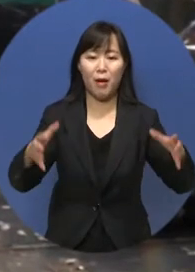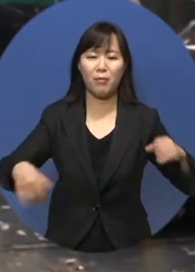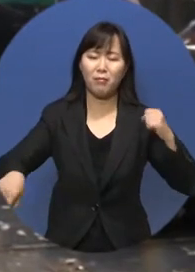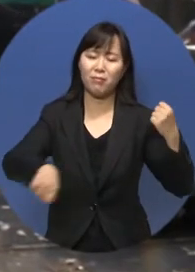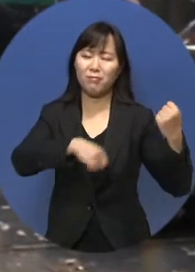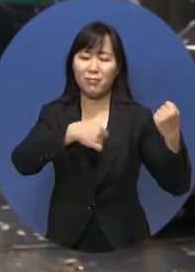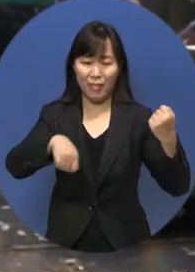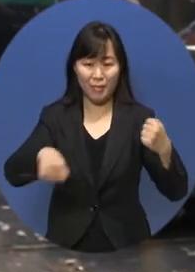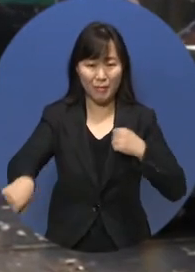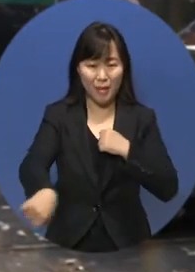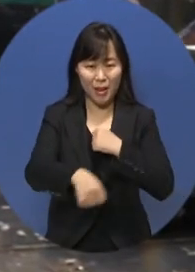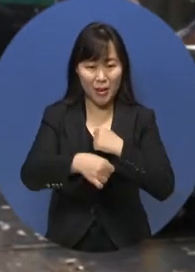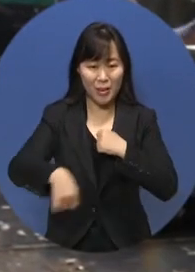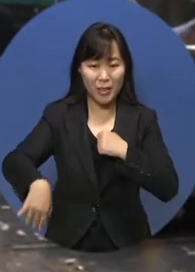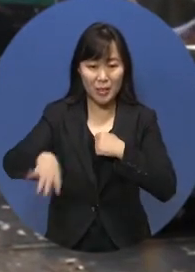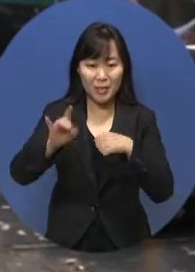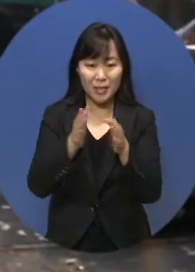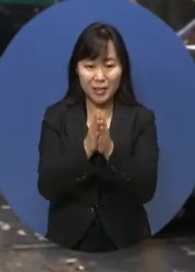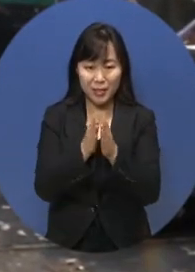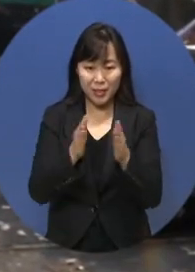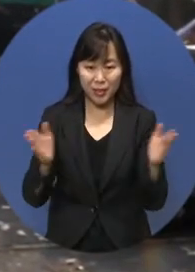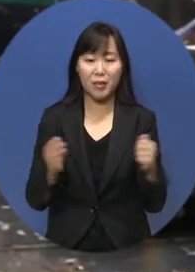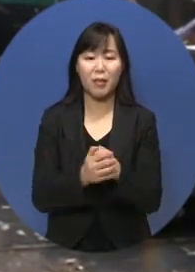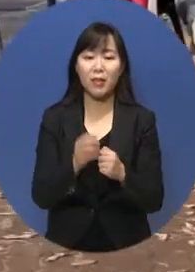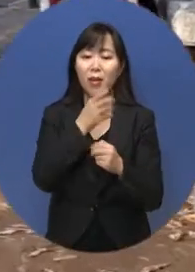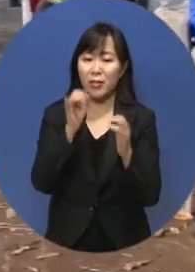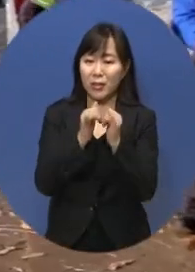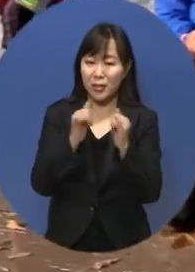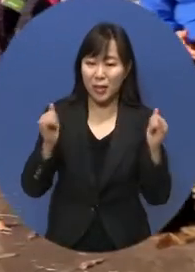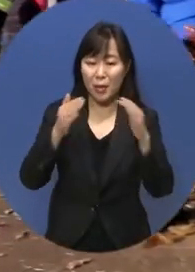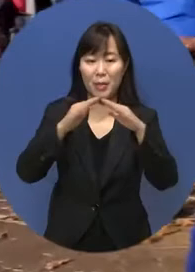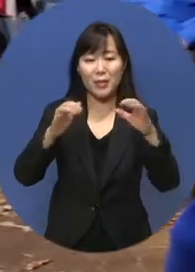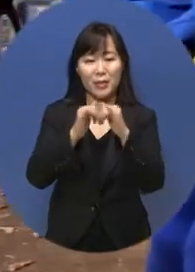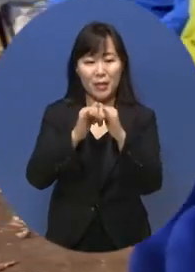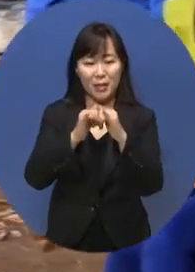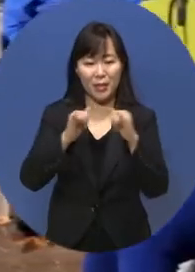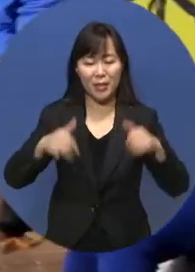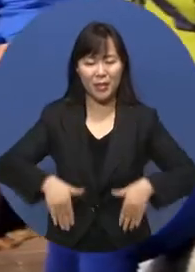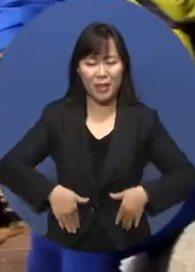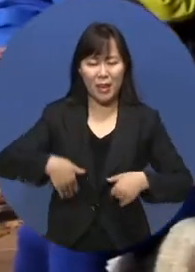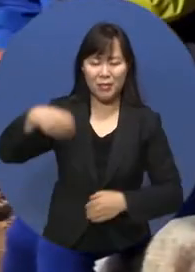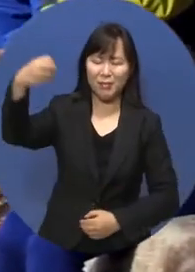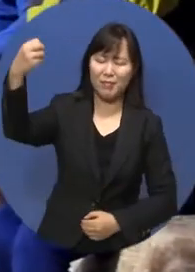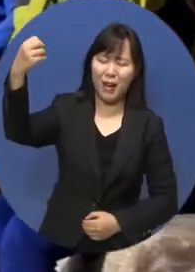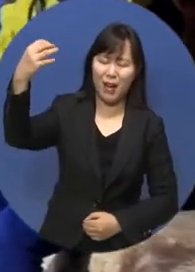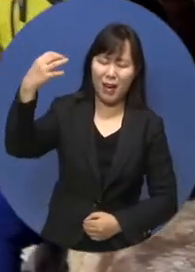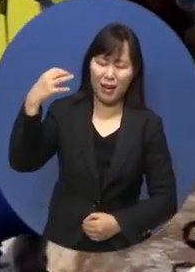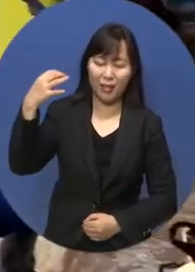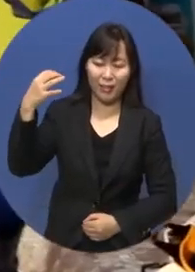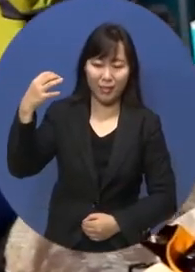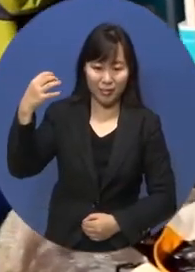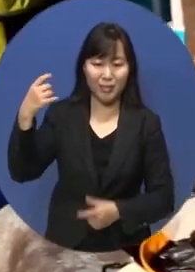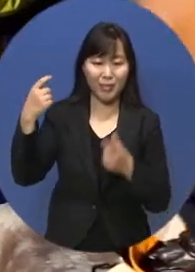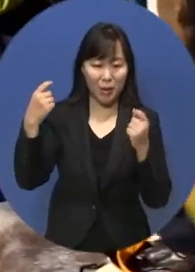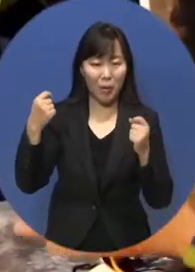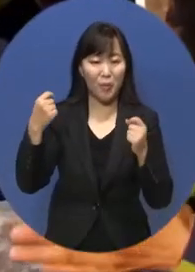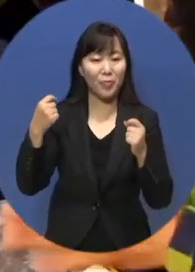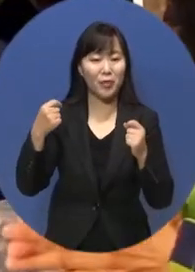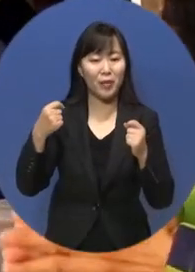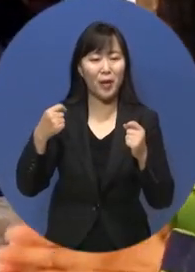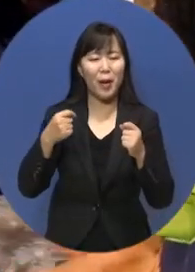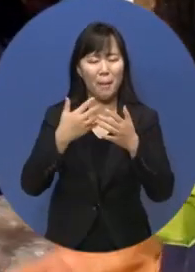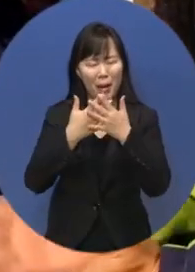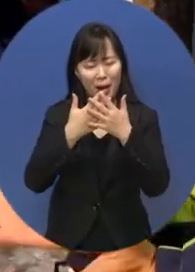연주로 콘서트는 시작되었고 어르신들과 주민들은 따사로운 햇살을 받으며